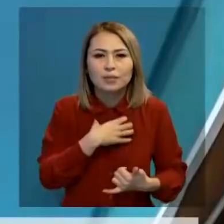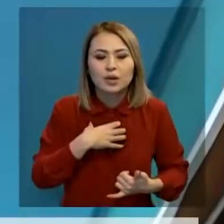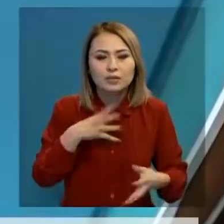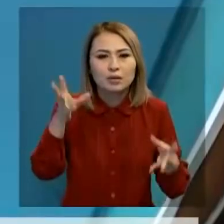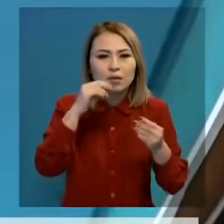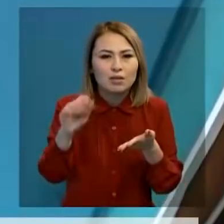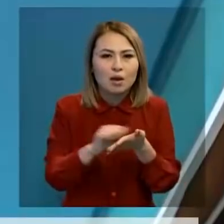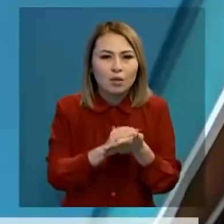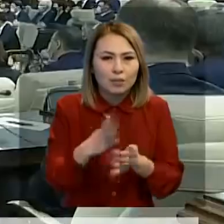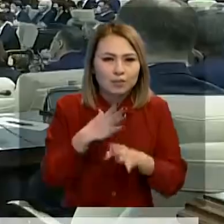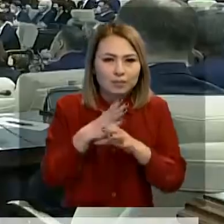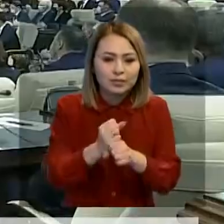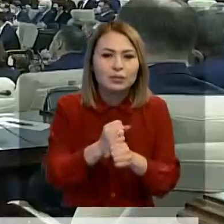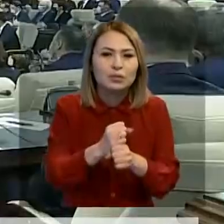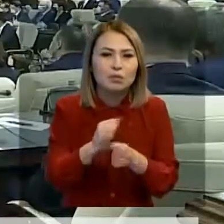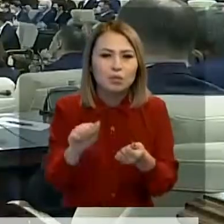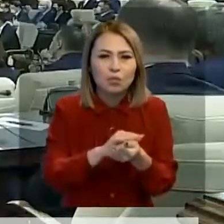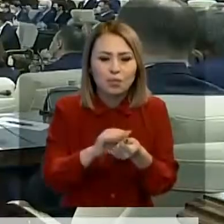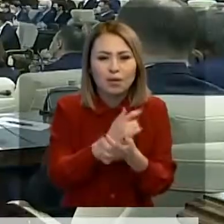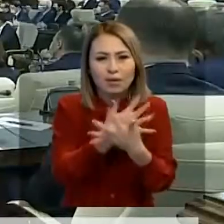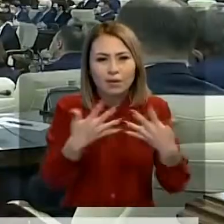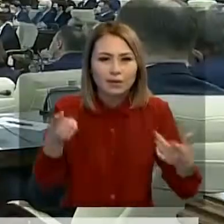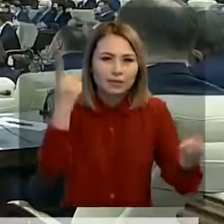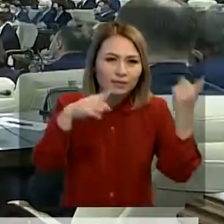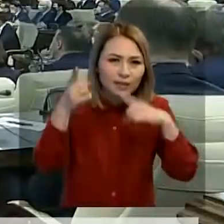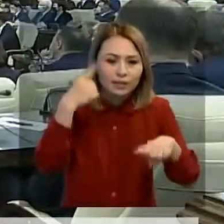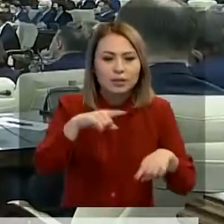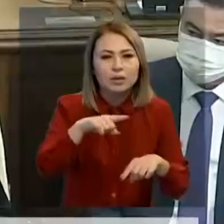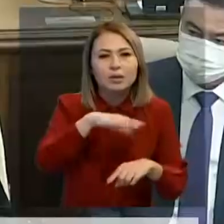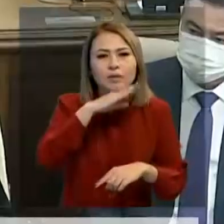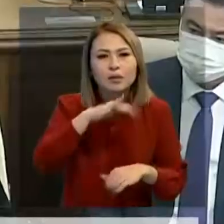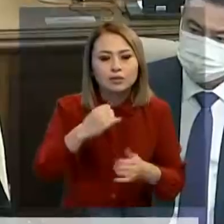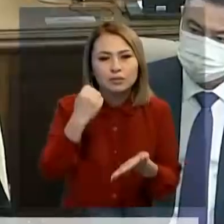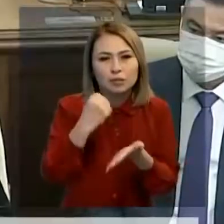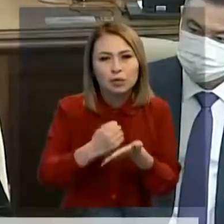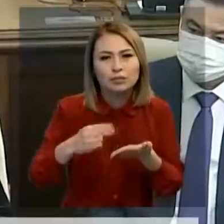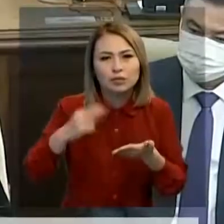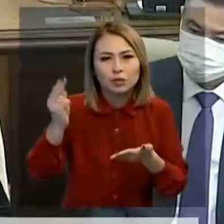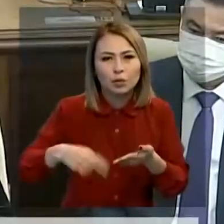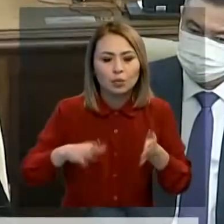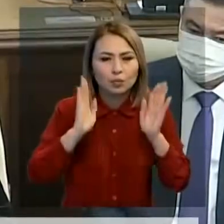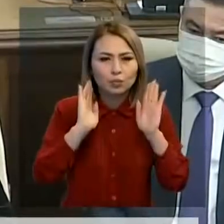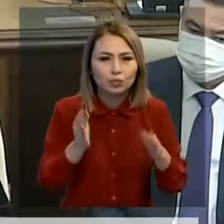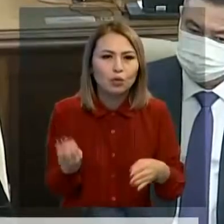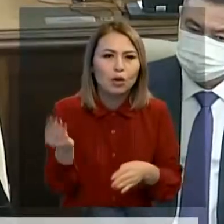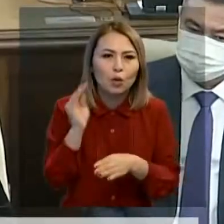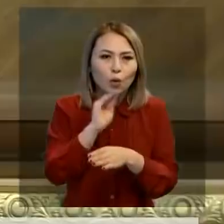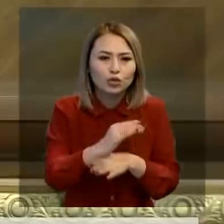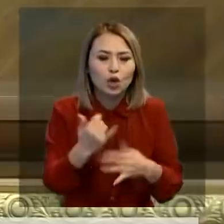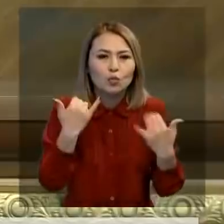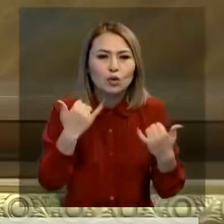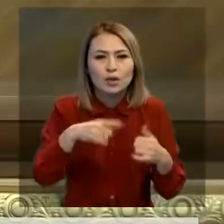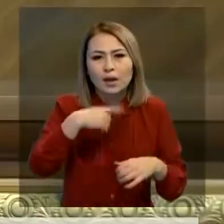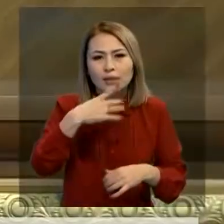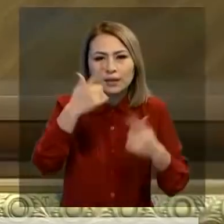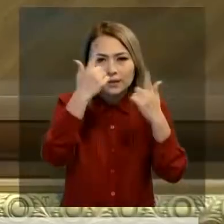қағаз азайту үшін президент жақын күндері дебюрократизация туралы жарлыққа қол қоятынын жеткізді. Бұған қоса, бүгін